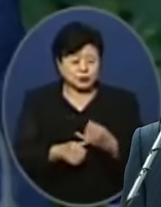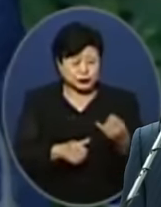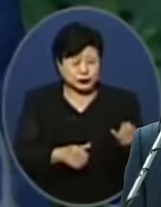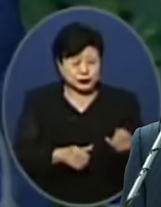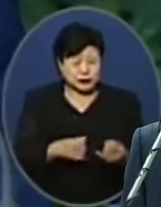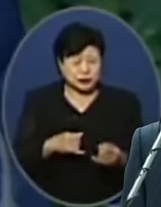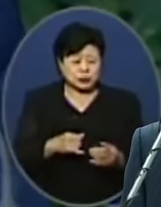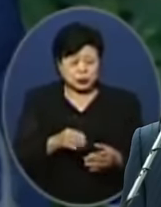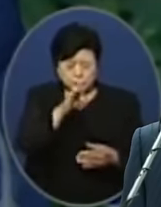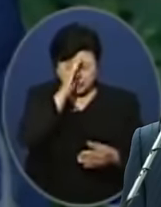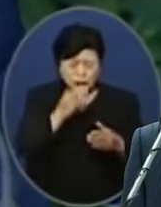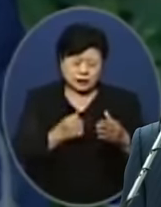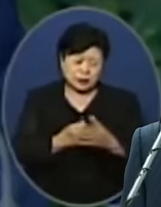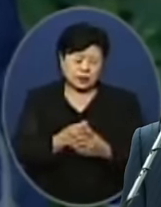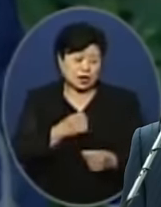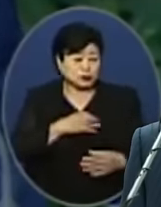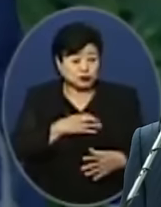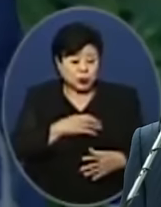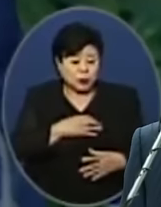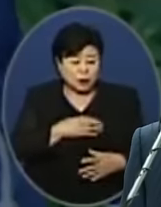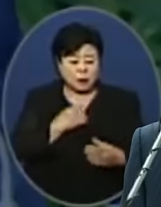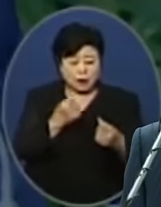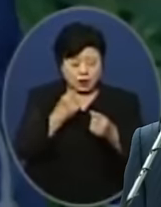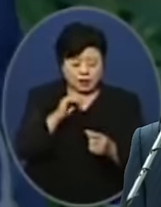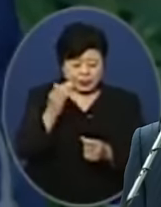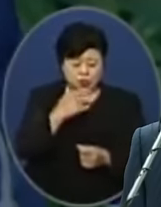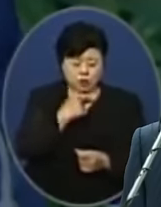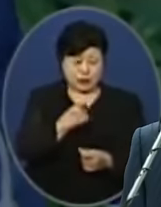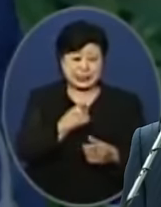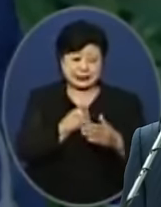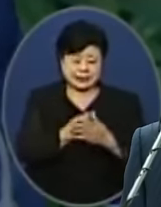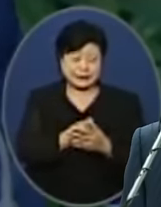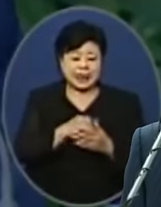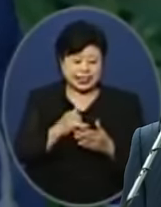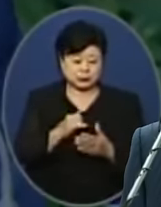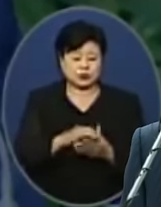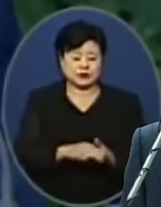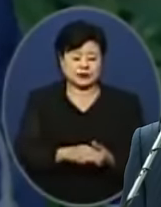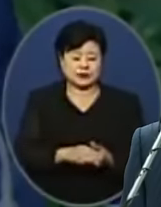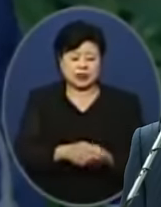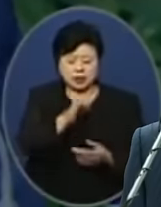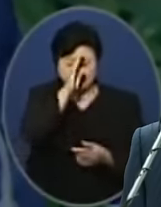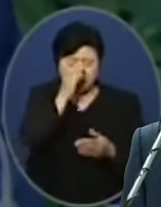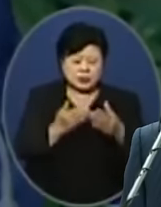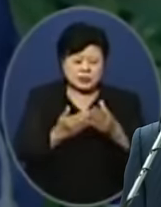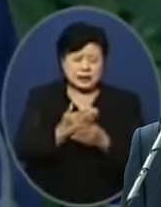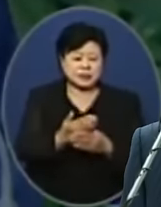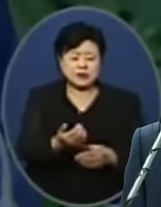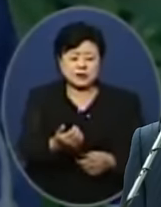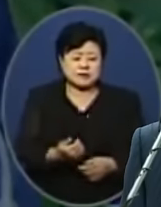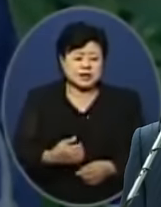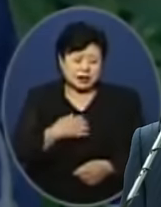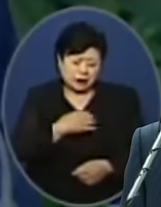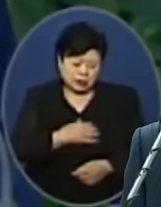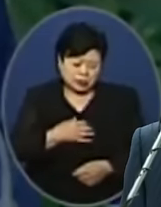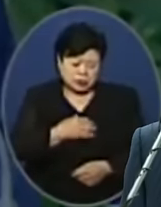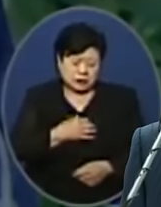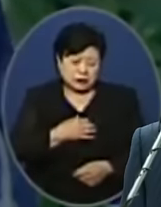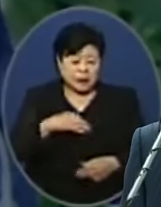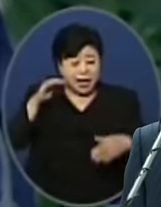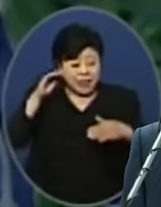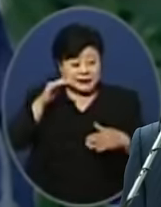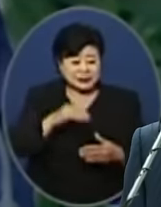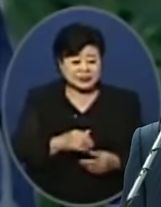않을까 두려워합니다. 건강하게 되기를 원하기 때문에 가족들이 병에 걸리면 어찌하나 두려워하고